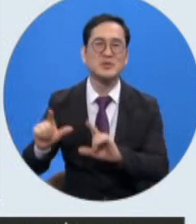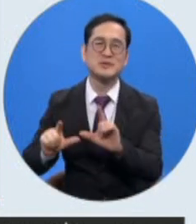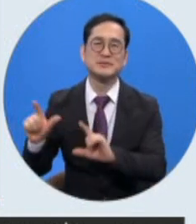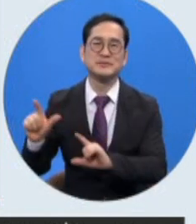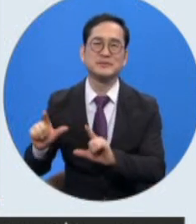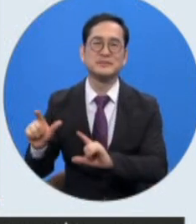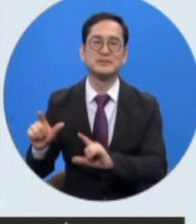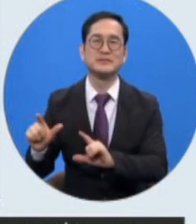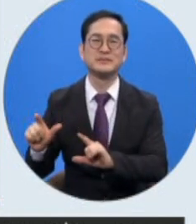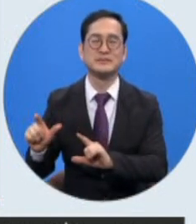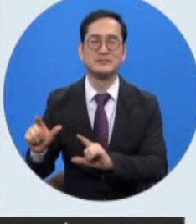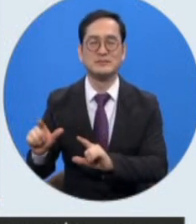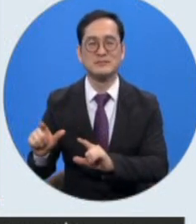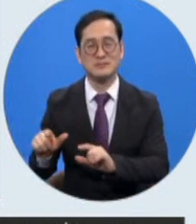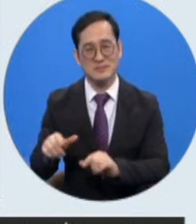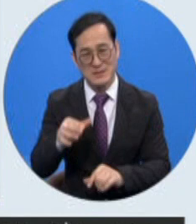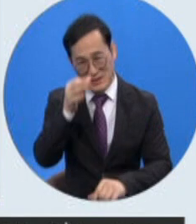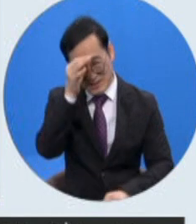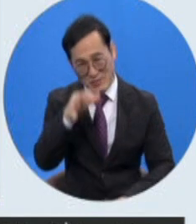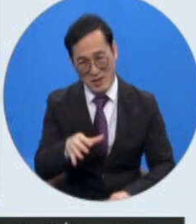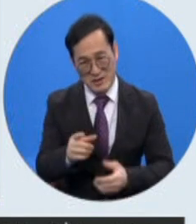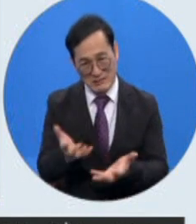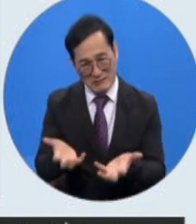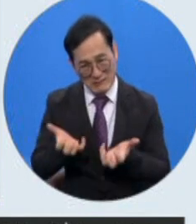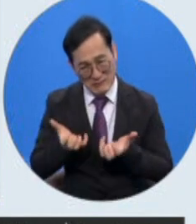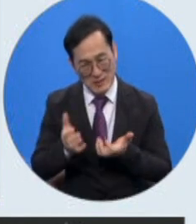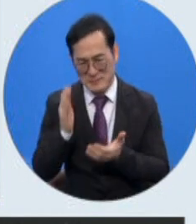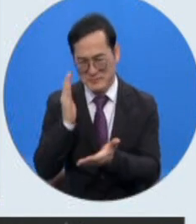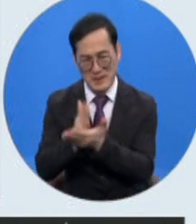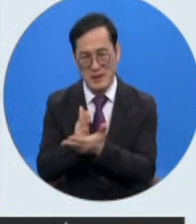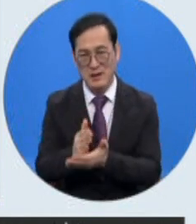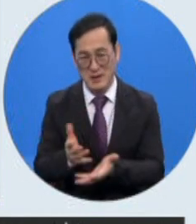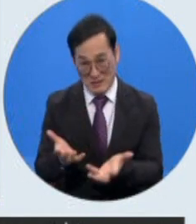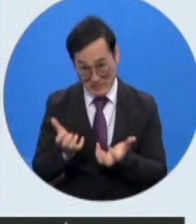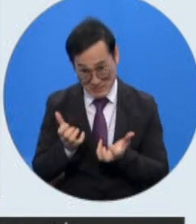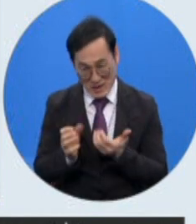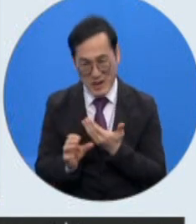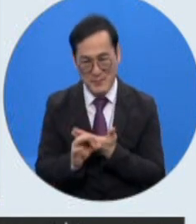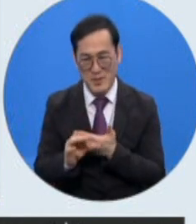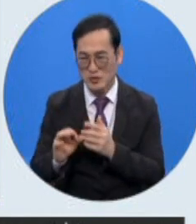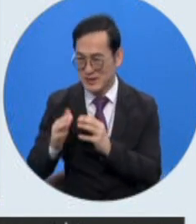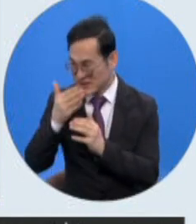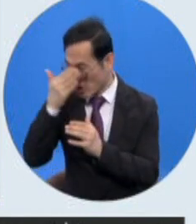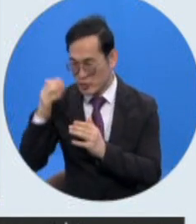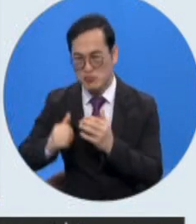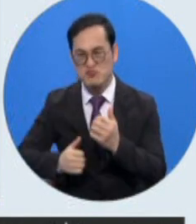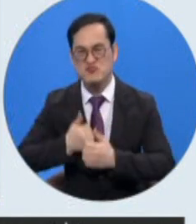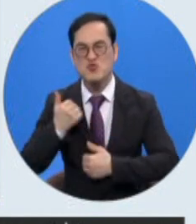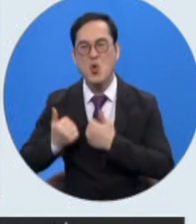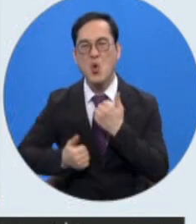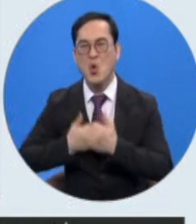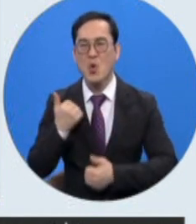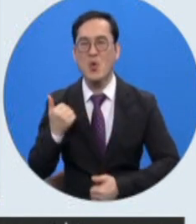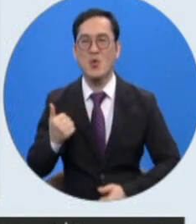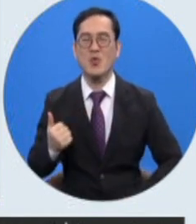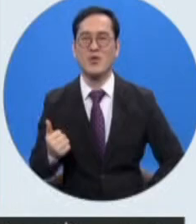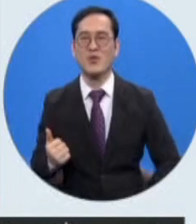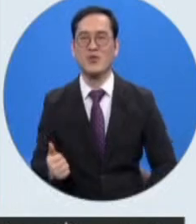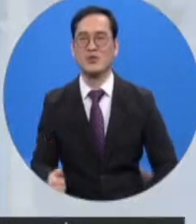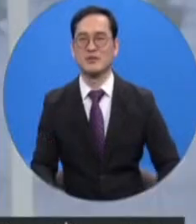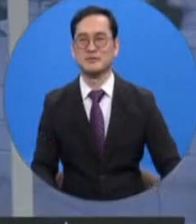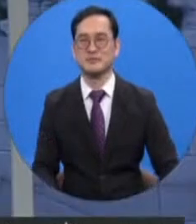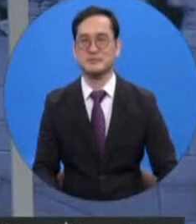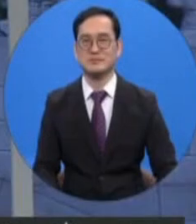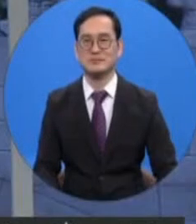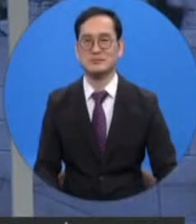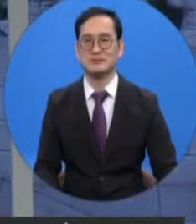분노할 것이다 라고 여당에서는 맹폭을 했습니다. 특히 아내 김건희 씨가 사과의 의향이 있다라고